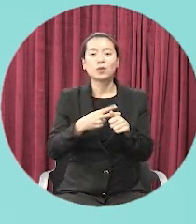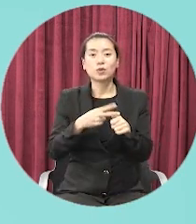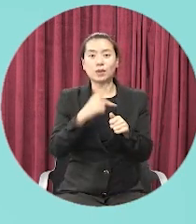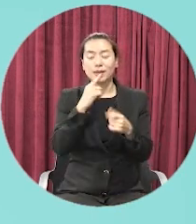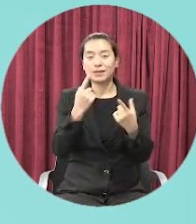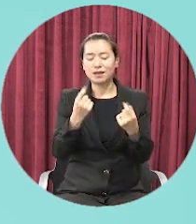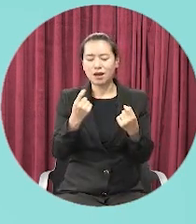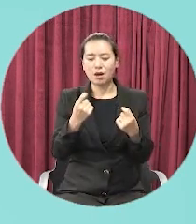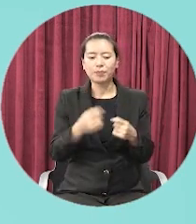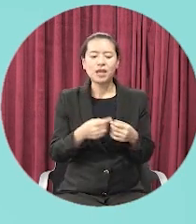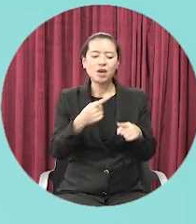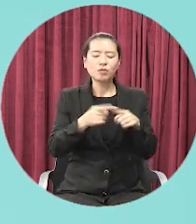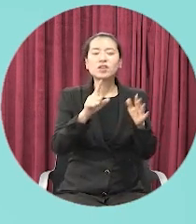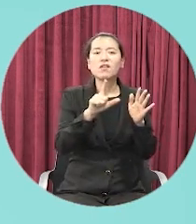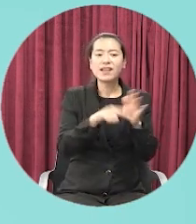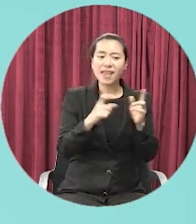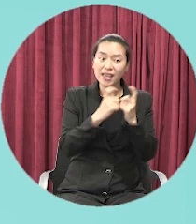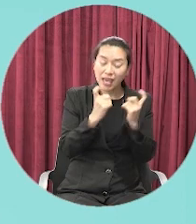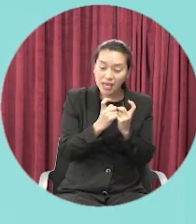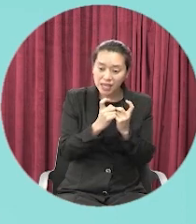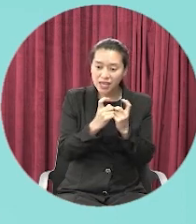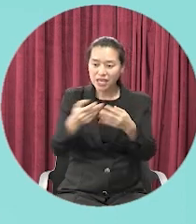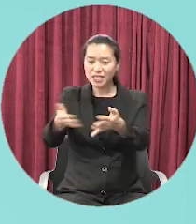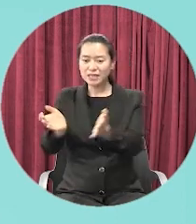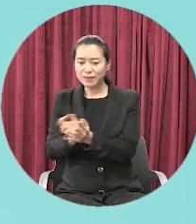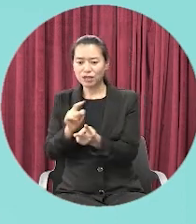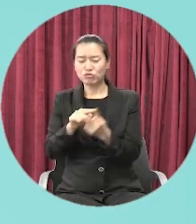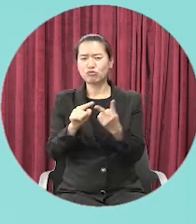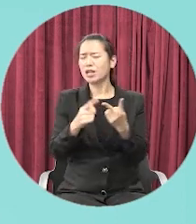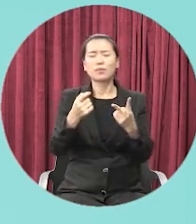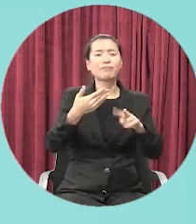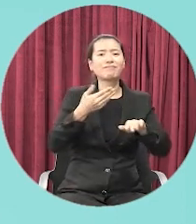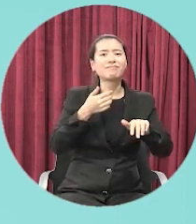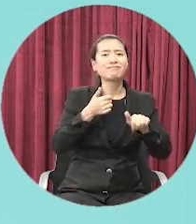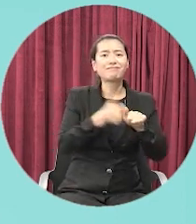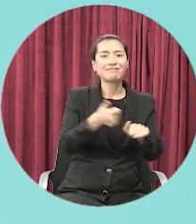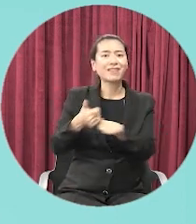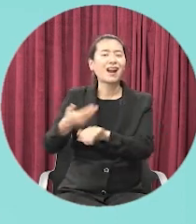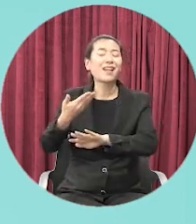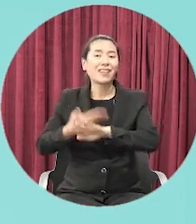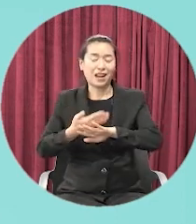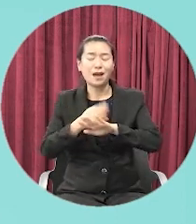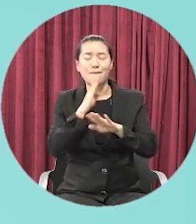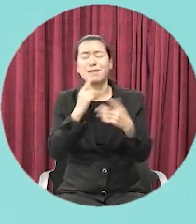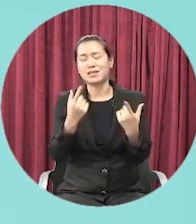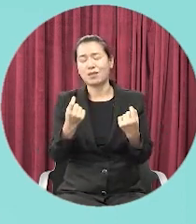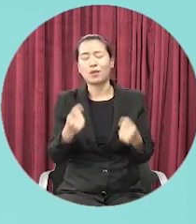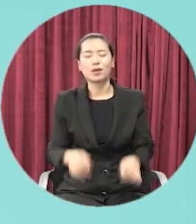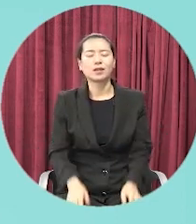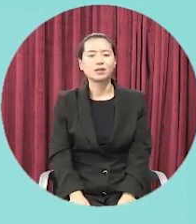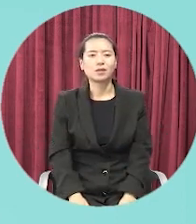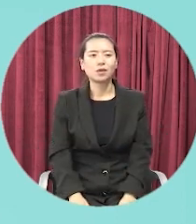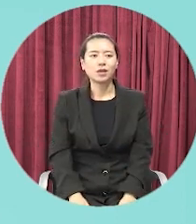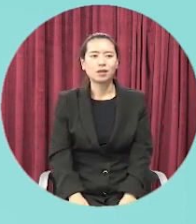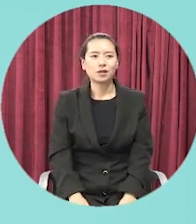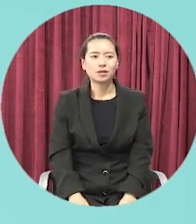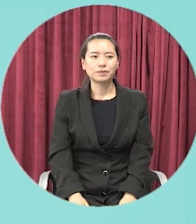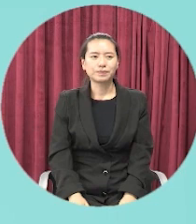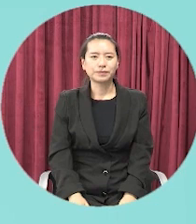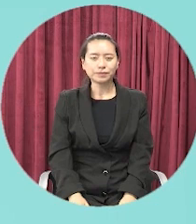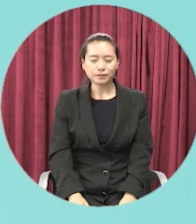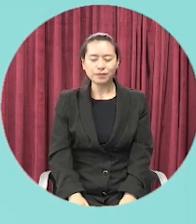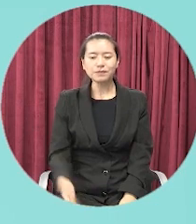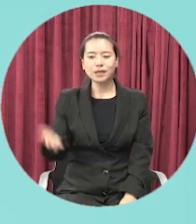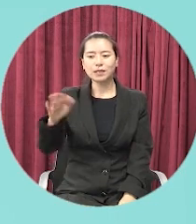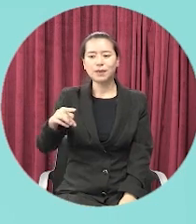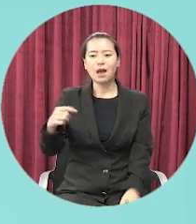다리가 축 땅이야 개인이나 떼서 출 하시는데 저희가 검거 l 로 건강 보건 통계 정보를 내는거 는 2 석탄이 집단